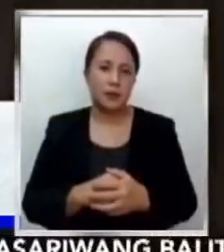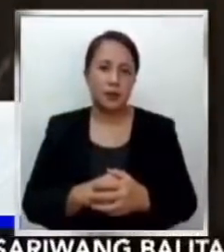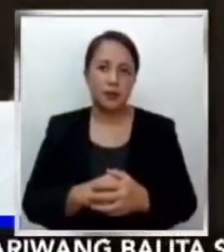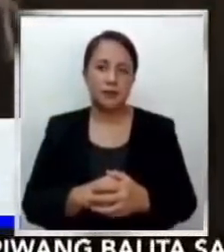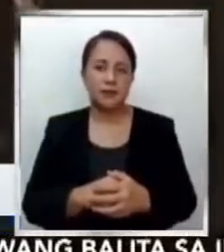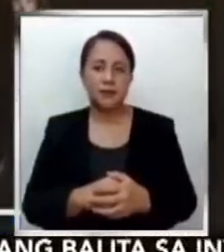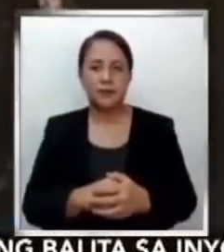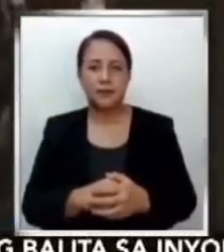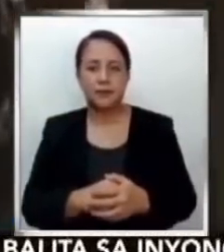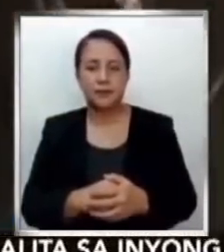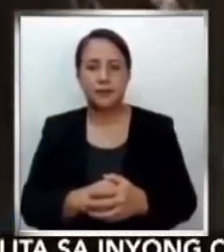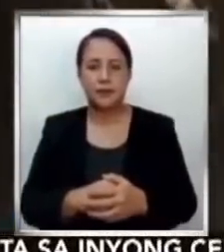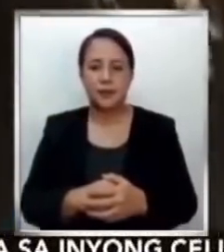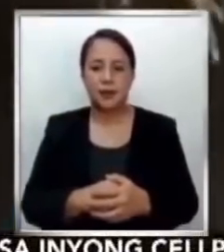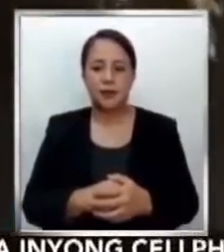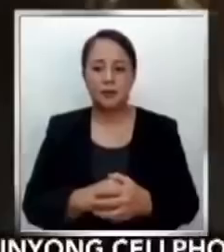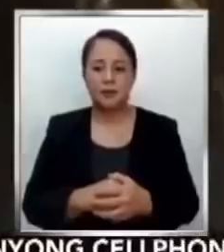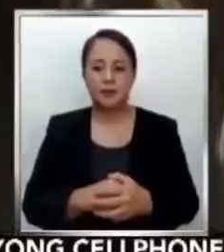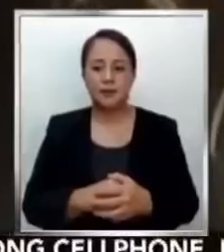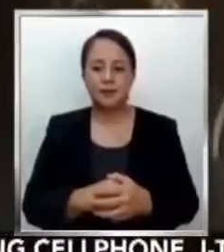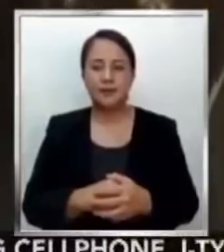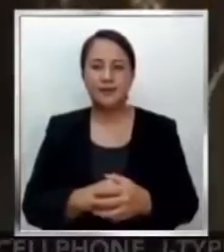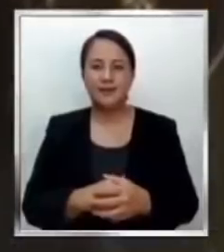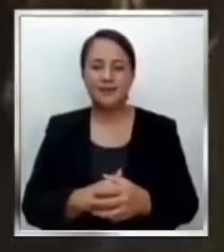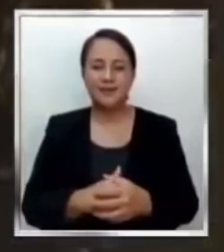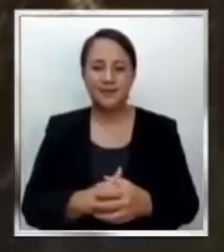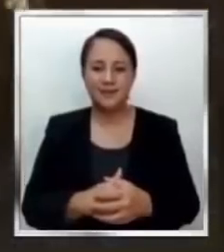Rafi Tima nakatutok, 24 oras.